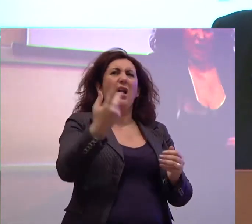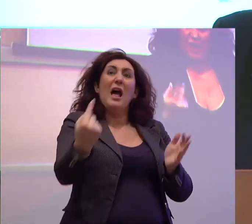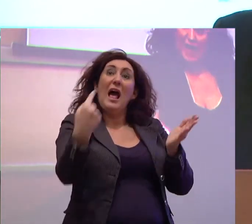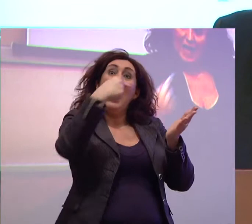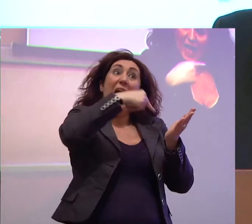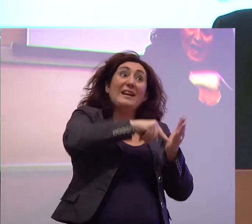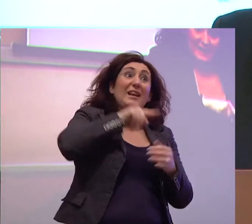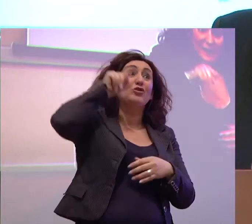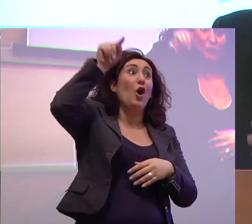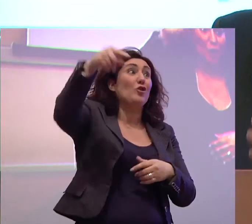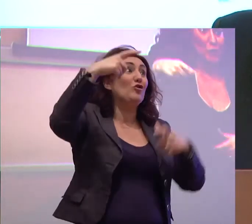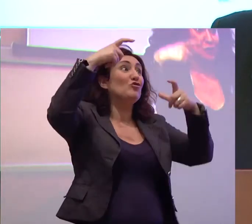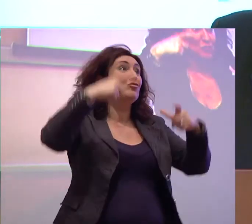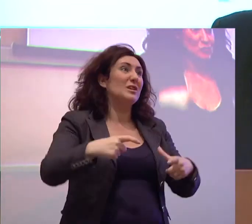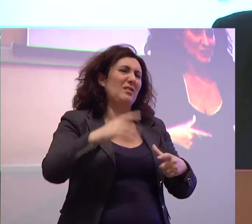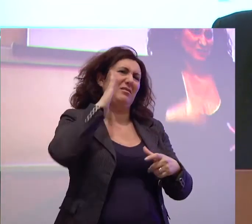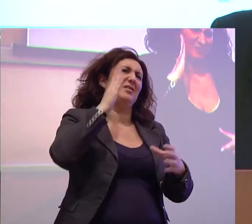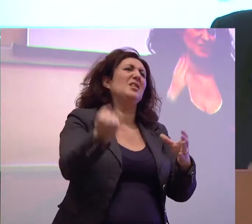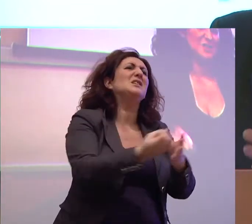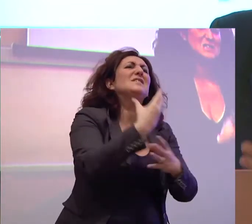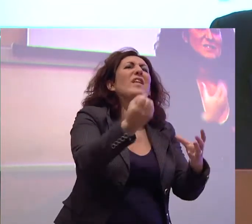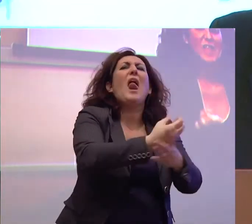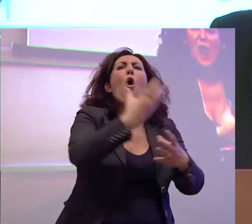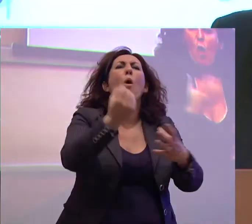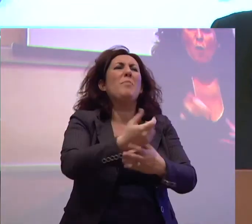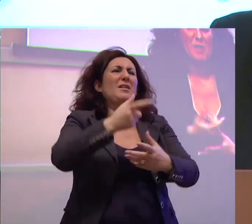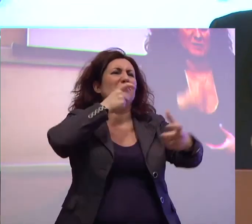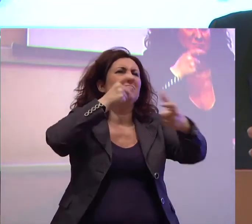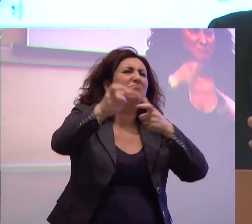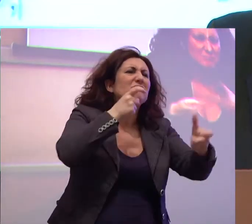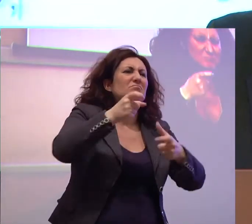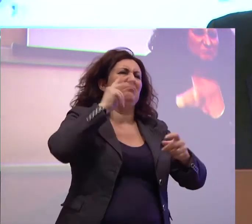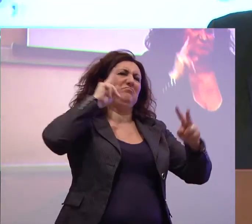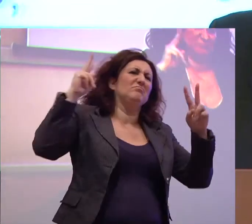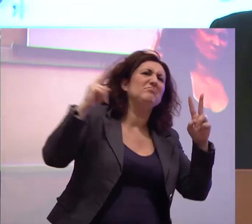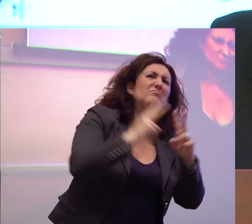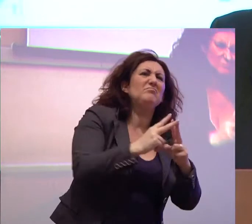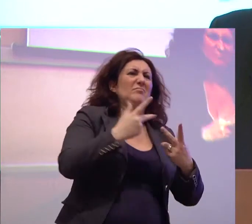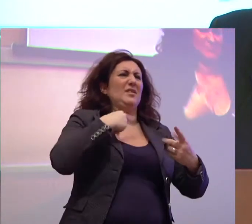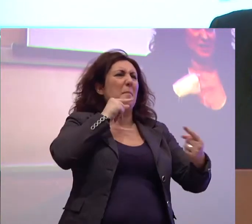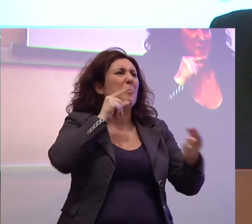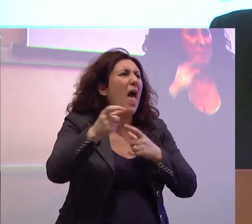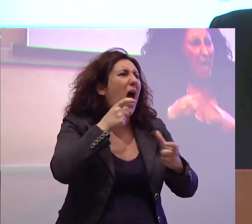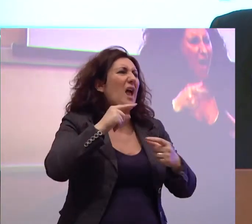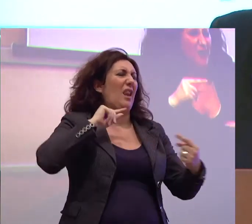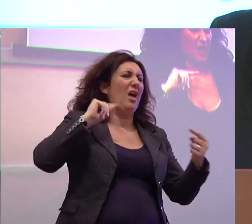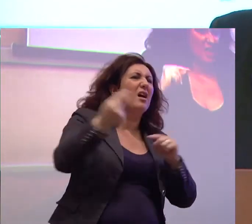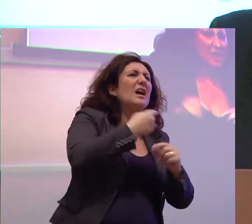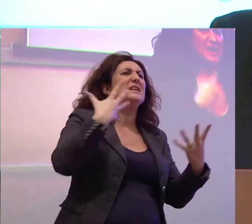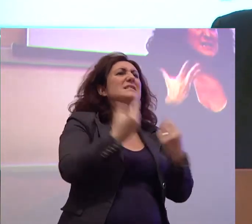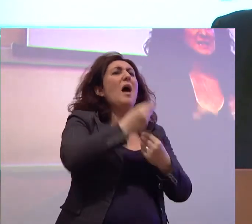città sviluppiamo, dialoghiamo, incontriamoci con le altre